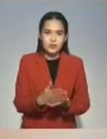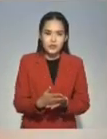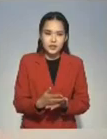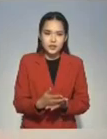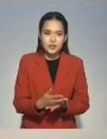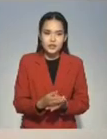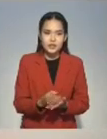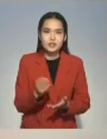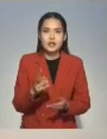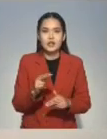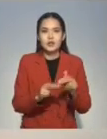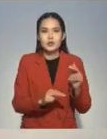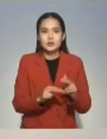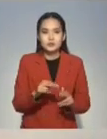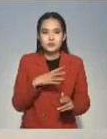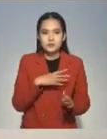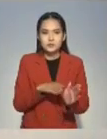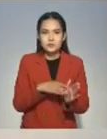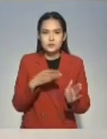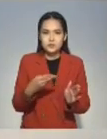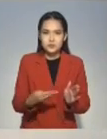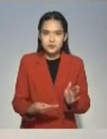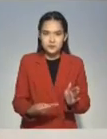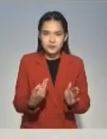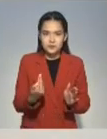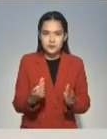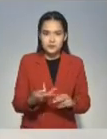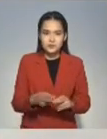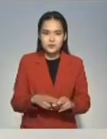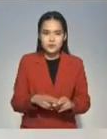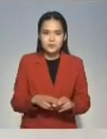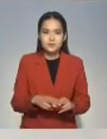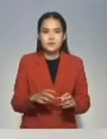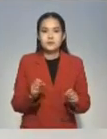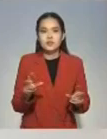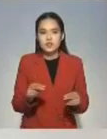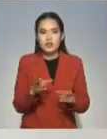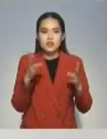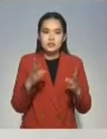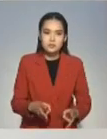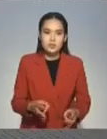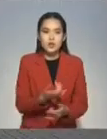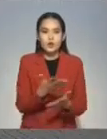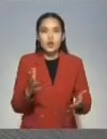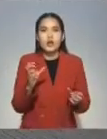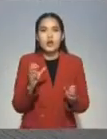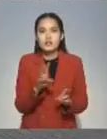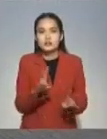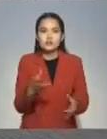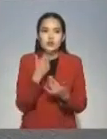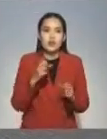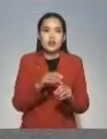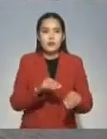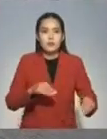ЖК самуру улица улица к счастью люди не пострадали машины целых дчс